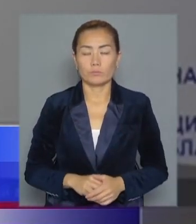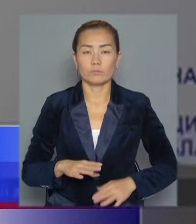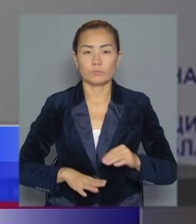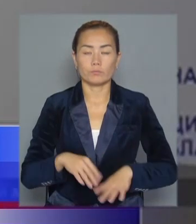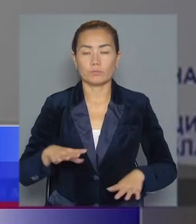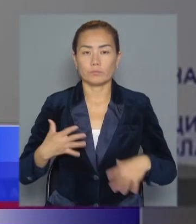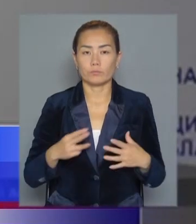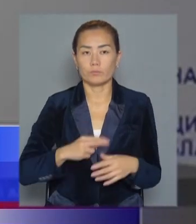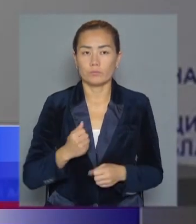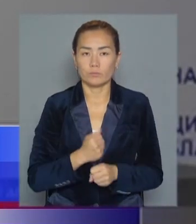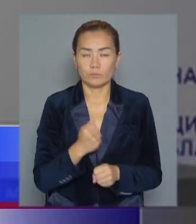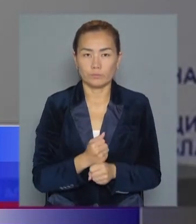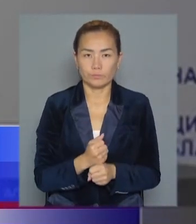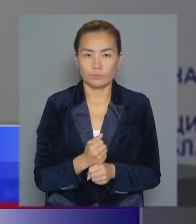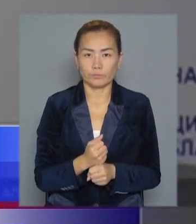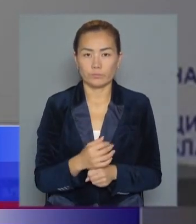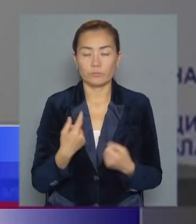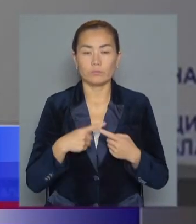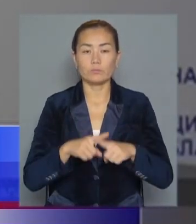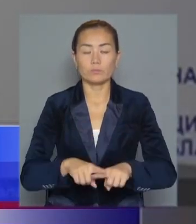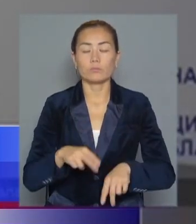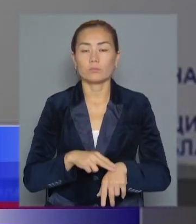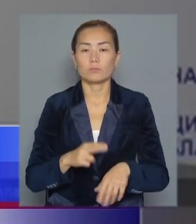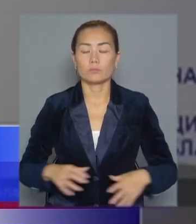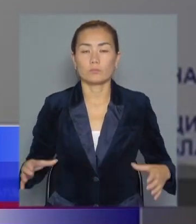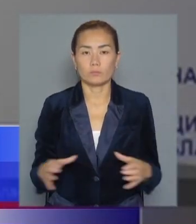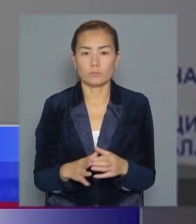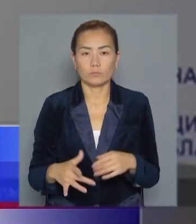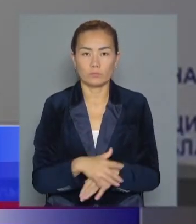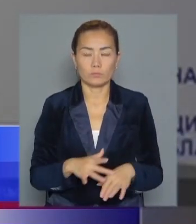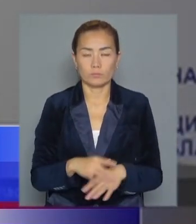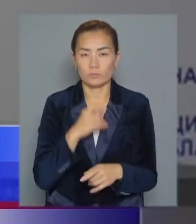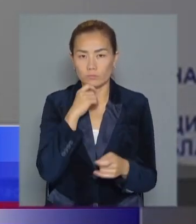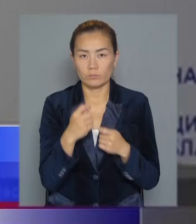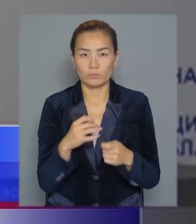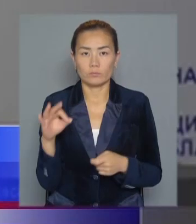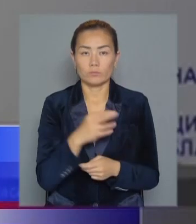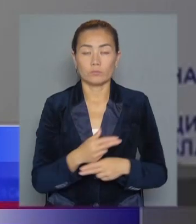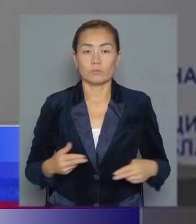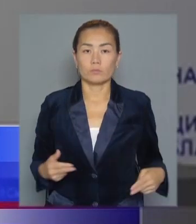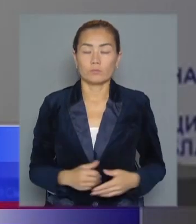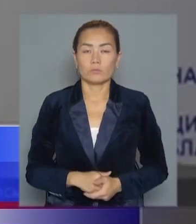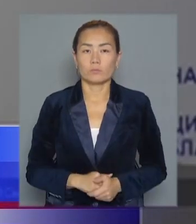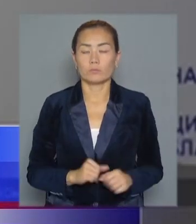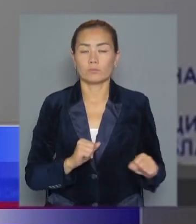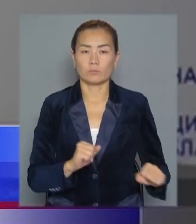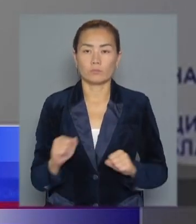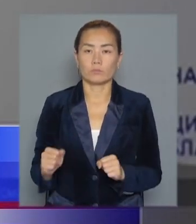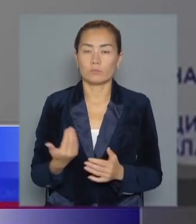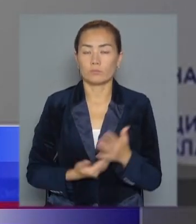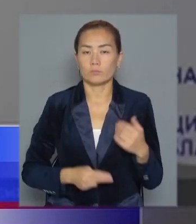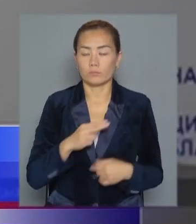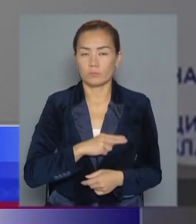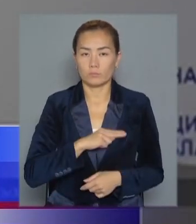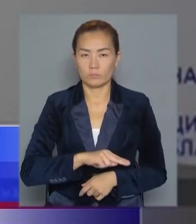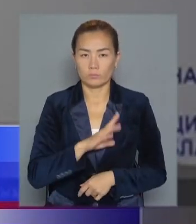практикалы жаттығы өткізу мақсатында инженер-инспектор құрамен халыққа өрт қауіпсіздігі тақырыбында профилактикалық түсіндірме